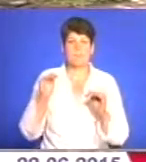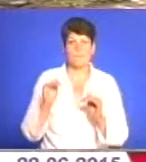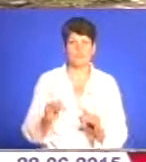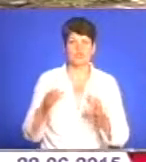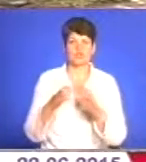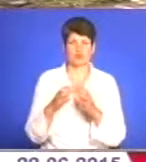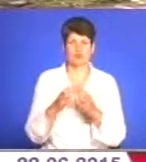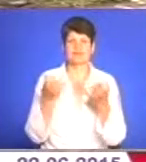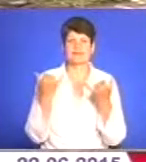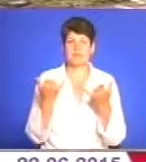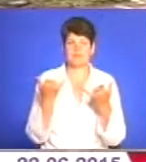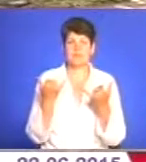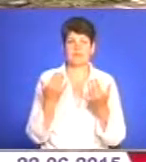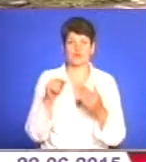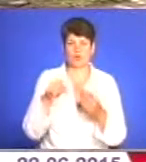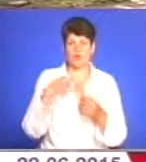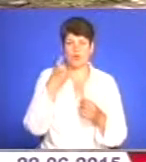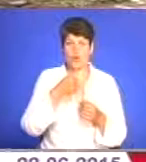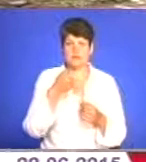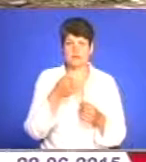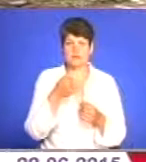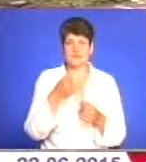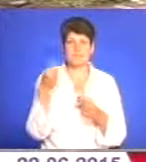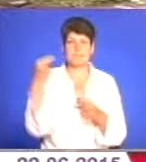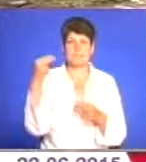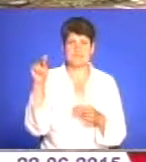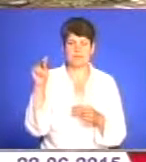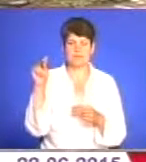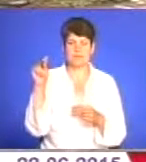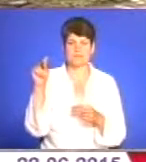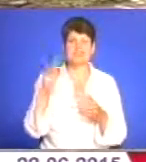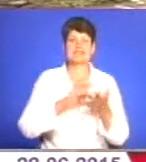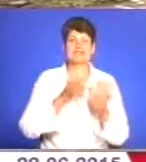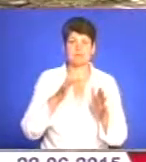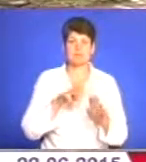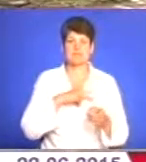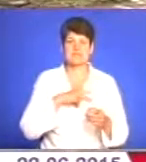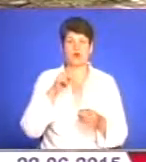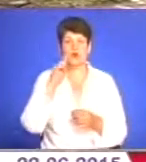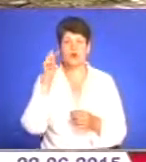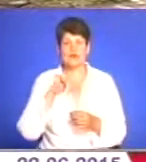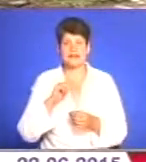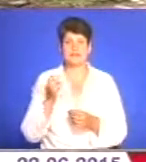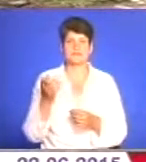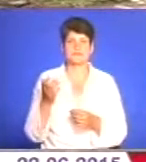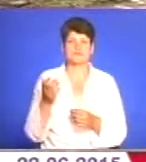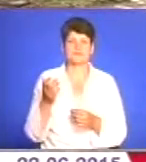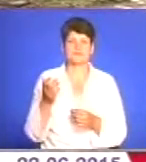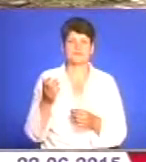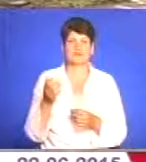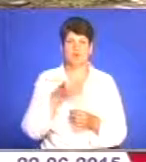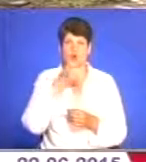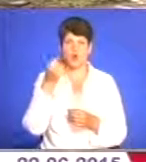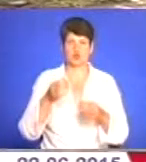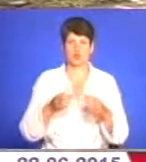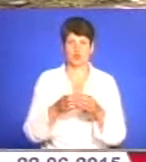групі. Тепер став цього року чемпіоном, срібним призером України з